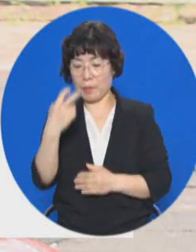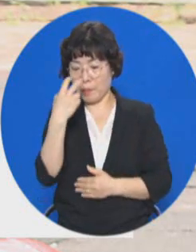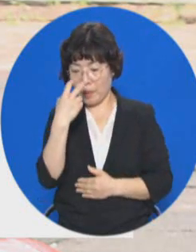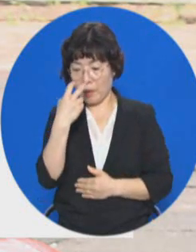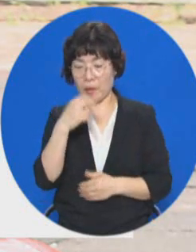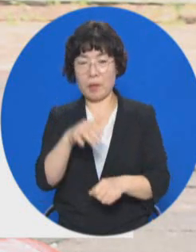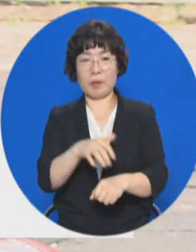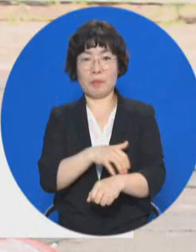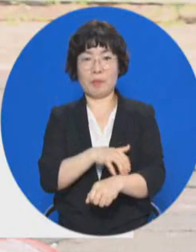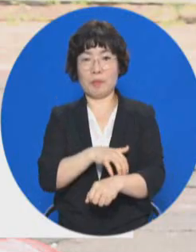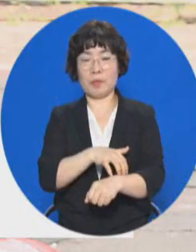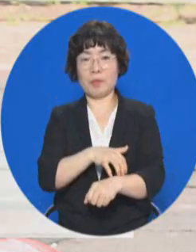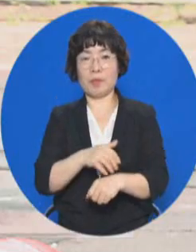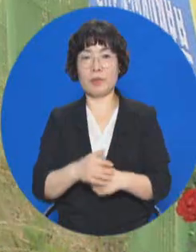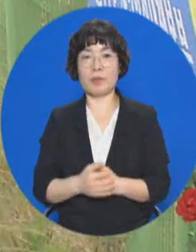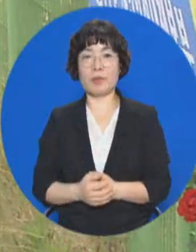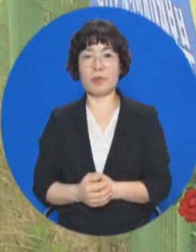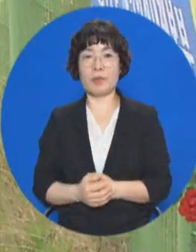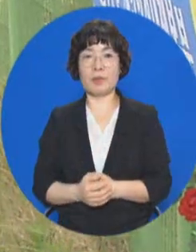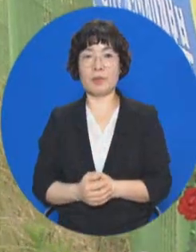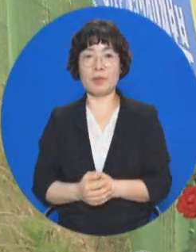지켜보니까 그게 좀 불편해요.